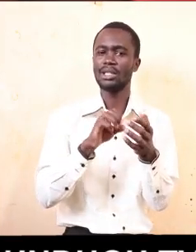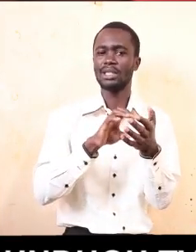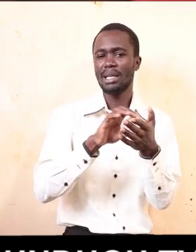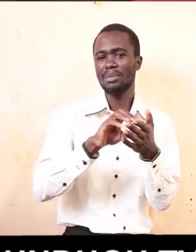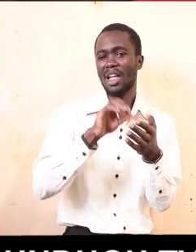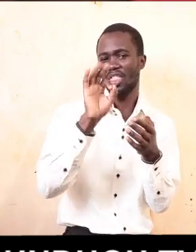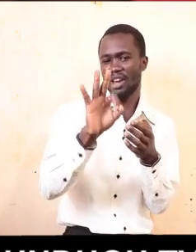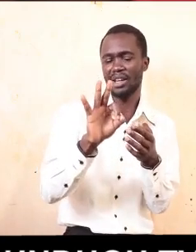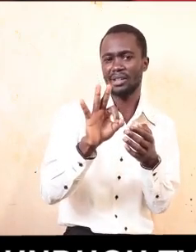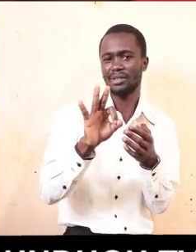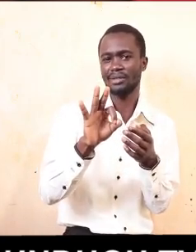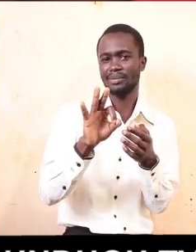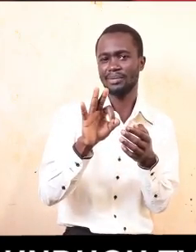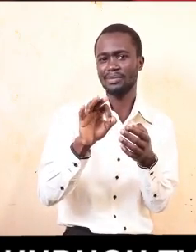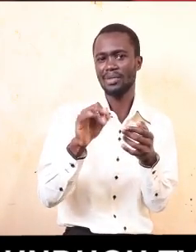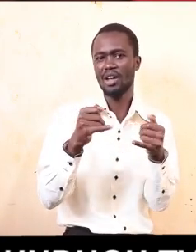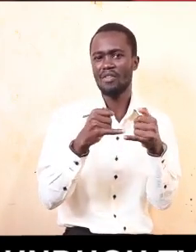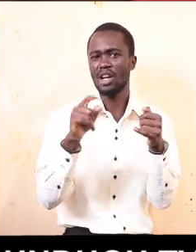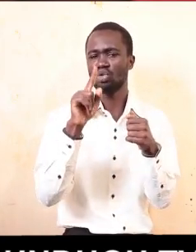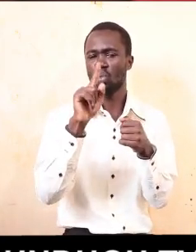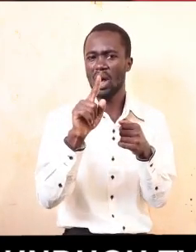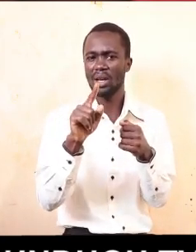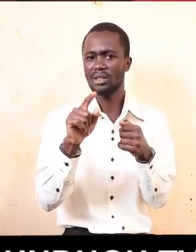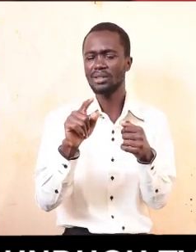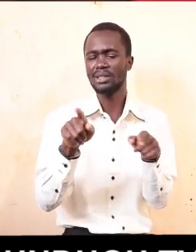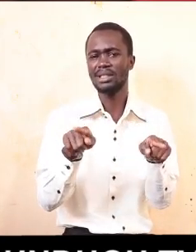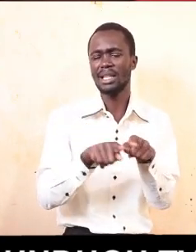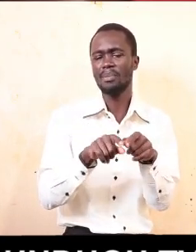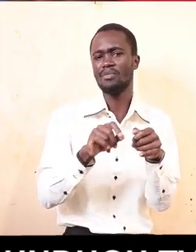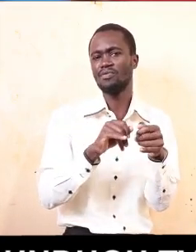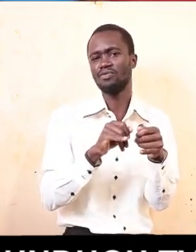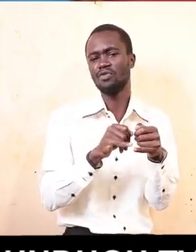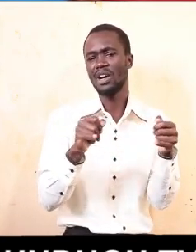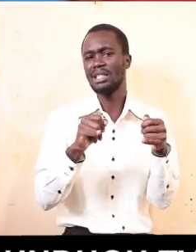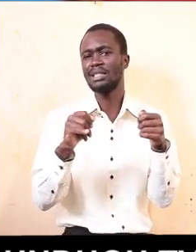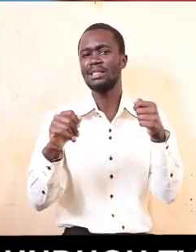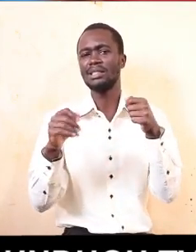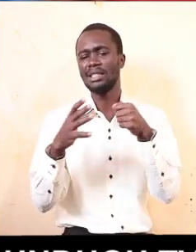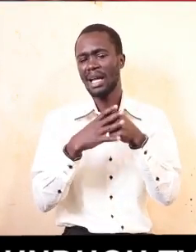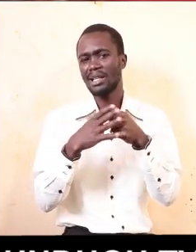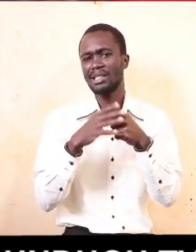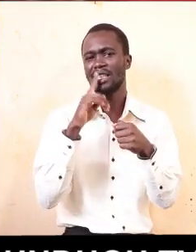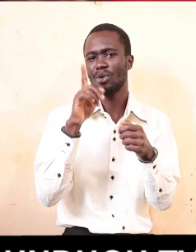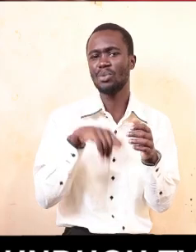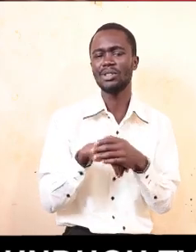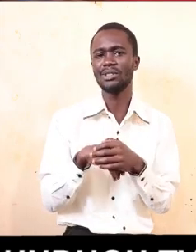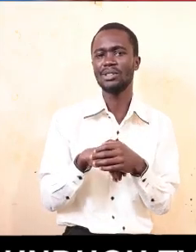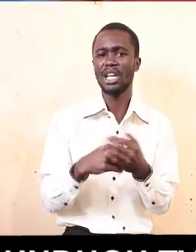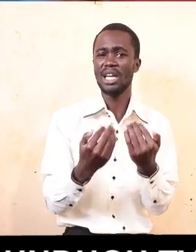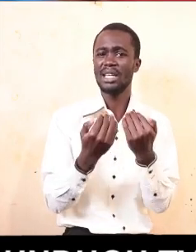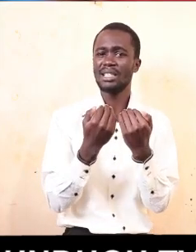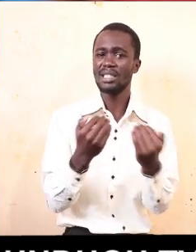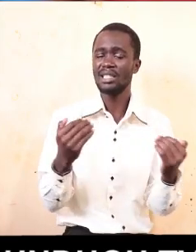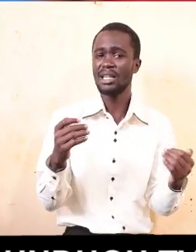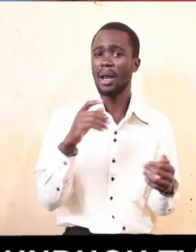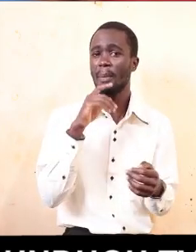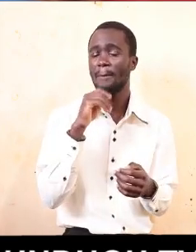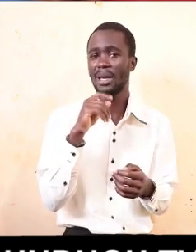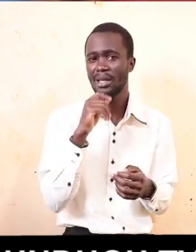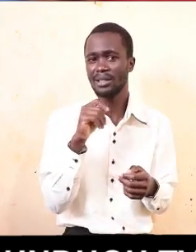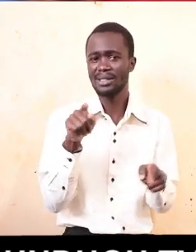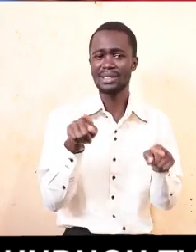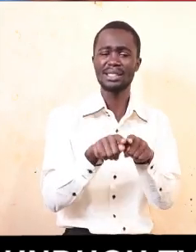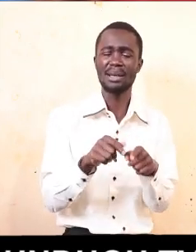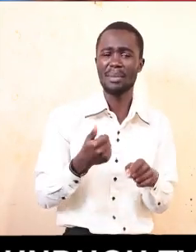3 msali huo wa kwanza hata huo wa 9, na utaona ya kwamba watoto wa kiume na